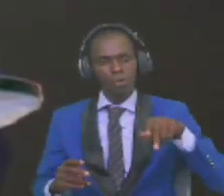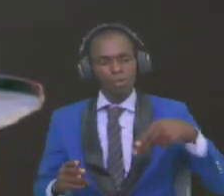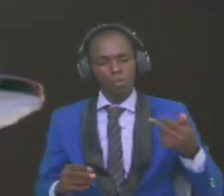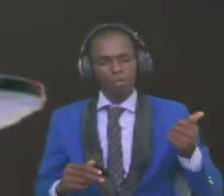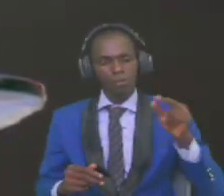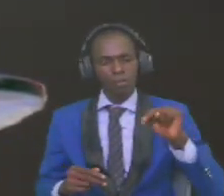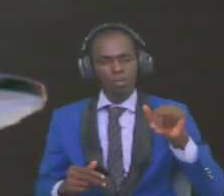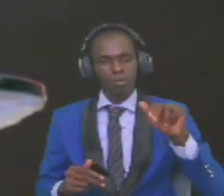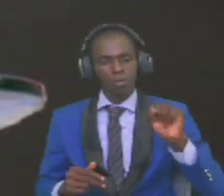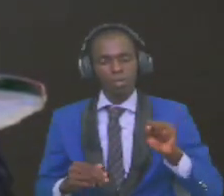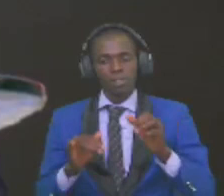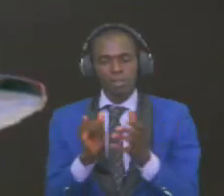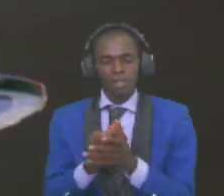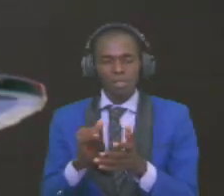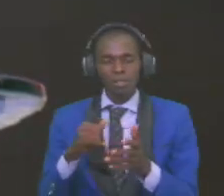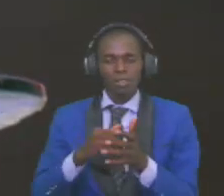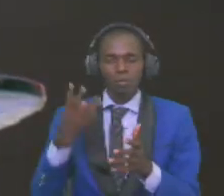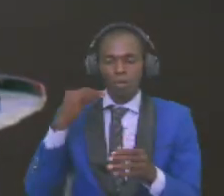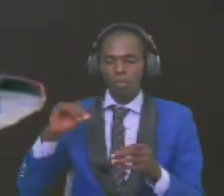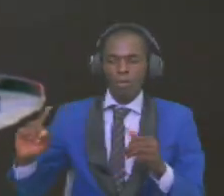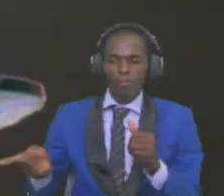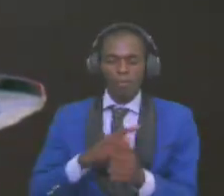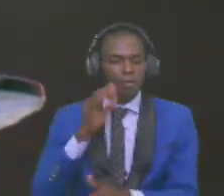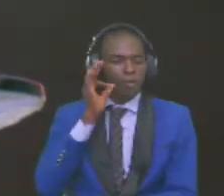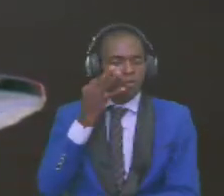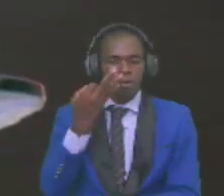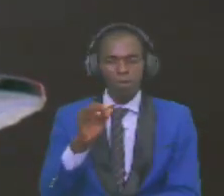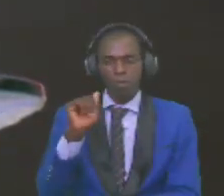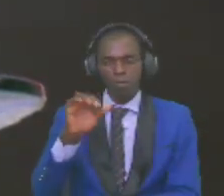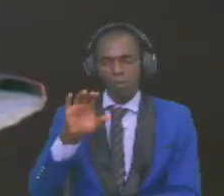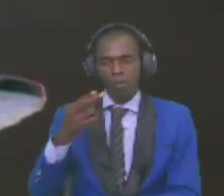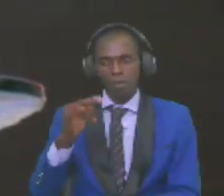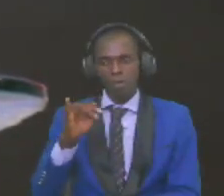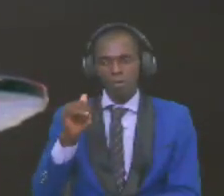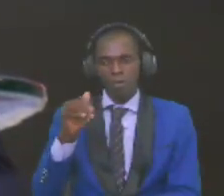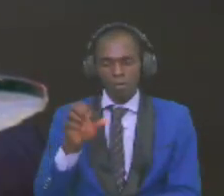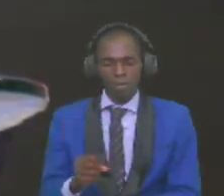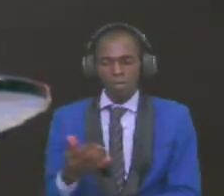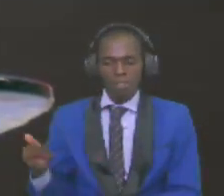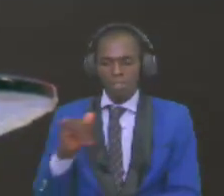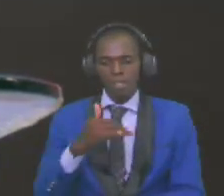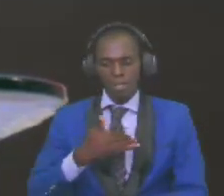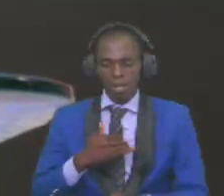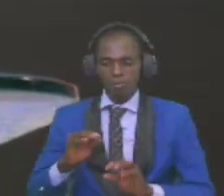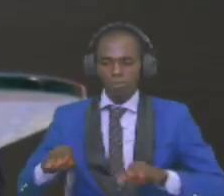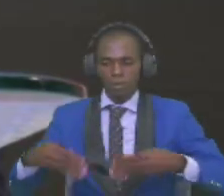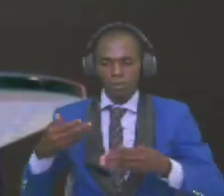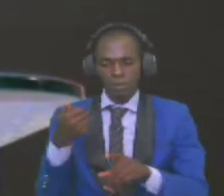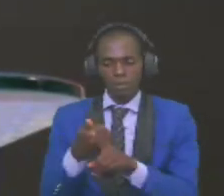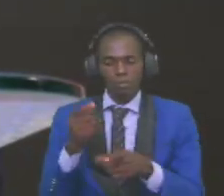stéphane da est le premier c'est de la caille et qu'elle s'est dévoué au service